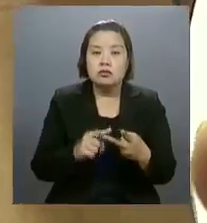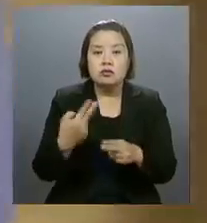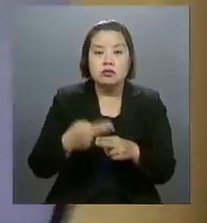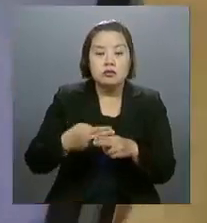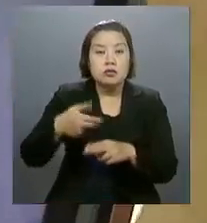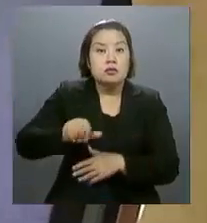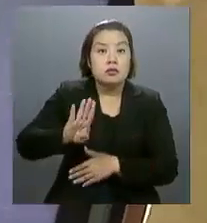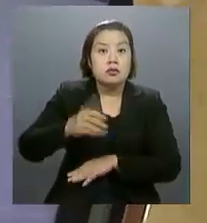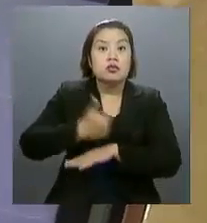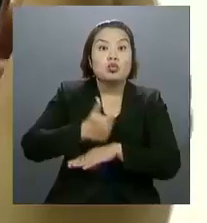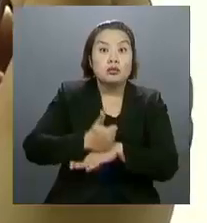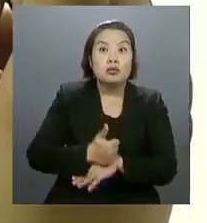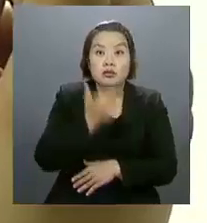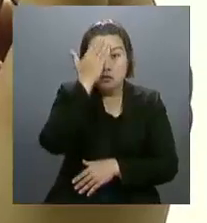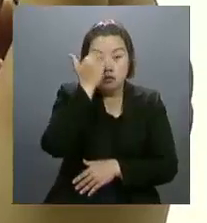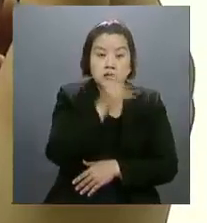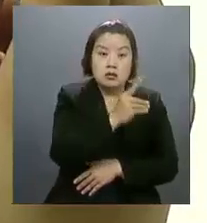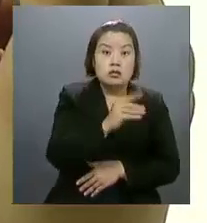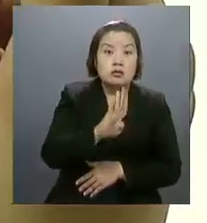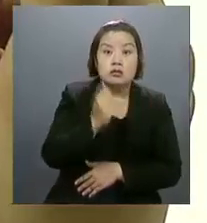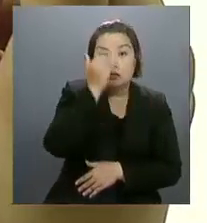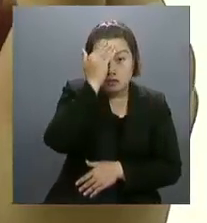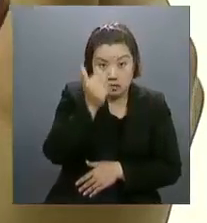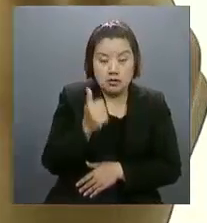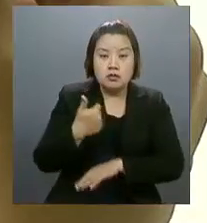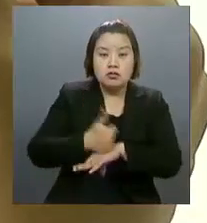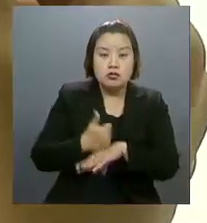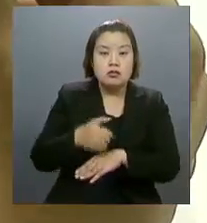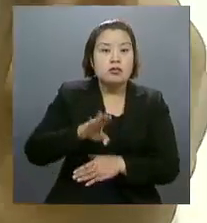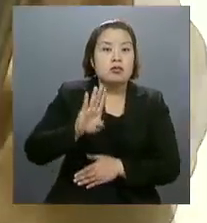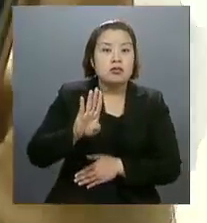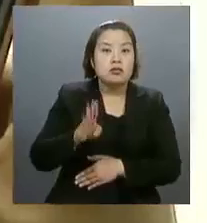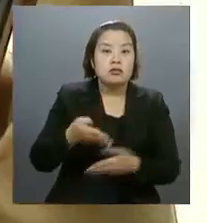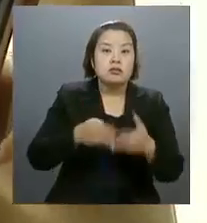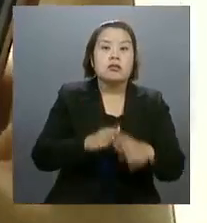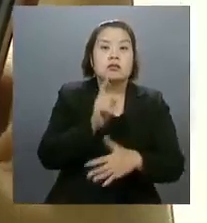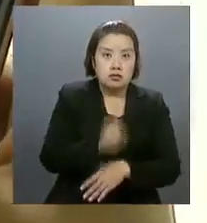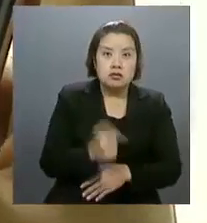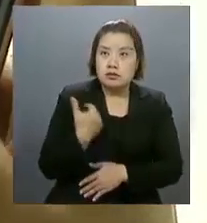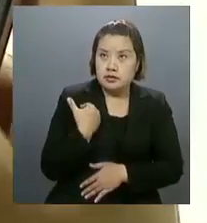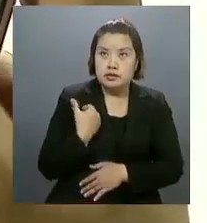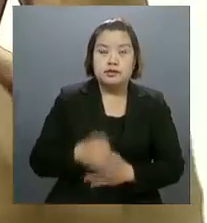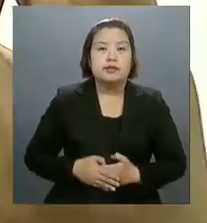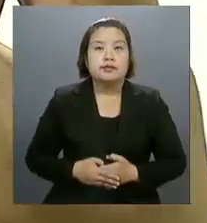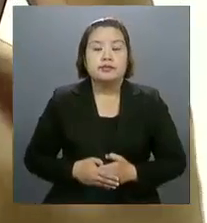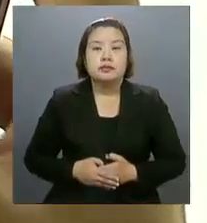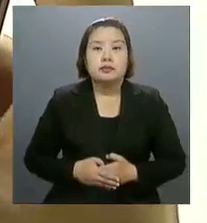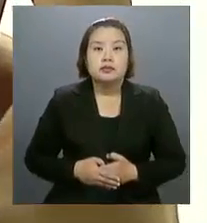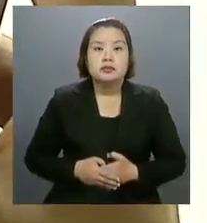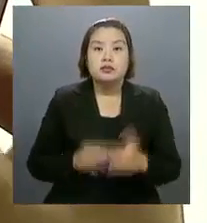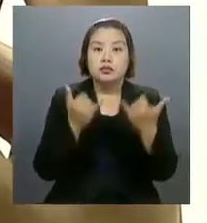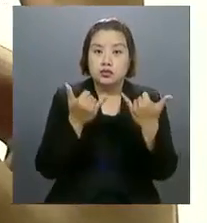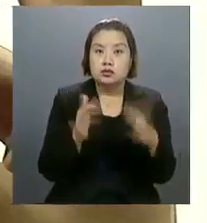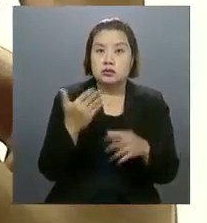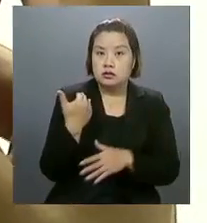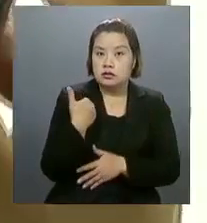DBD register เพื่อยืนยันการมีตัวตนของผู้ประกอบการพาณิชย์อิเล็กทรอนิกส์และยังตรวจสอบข้อมูลงบ